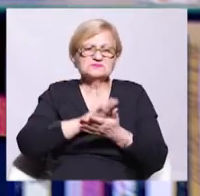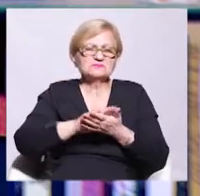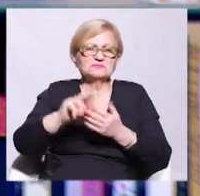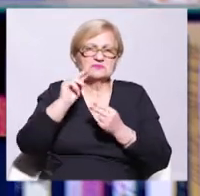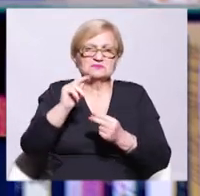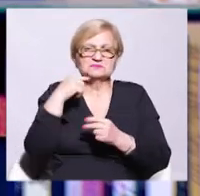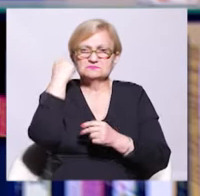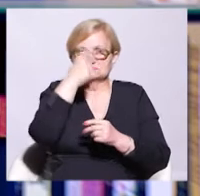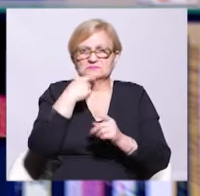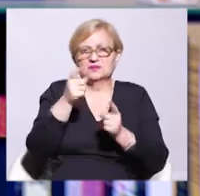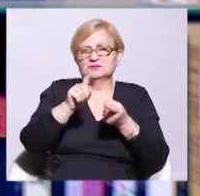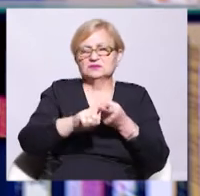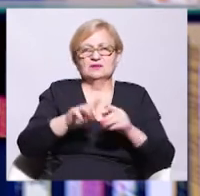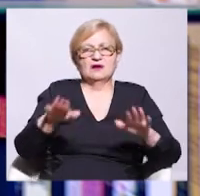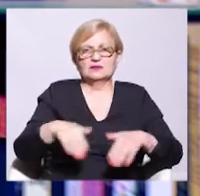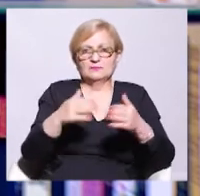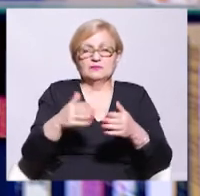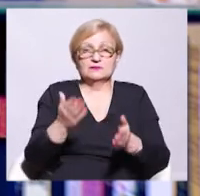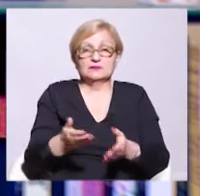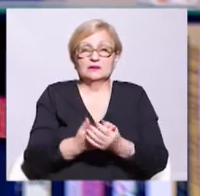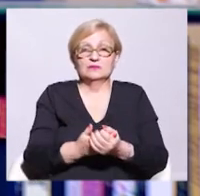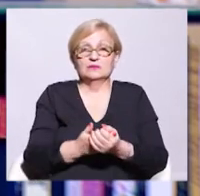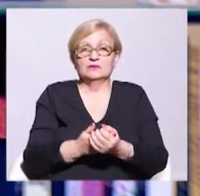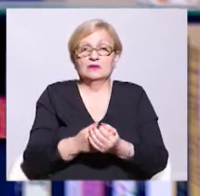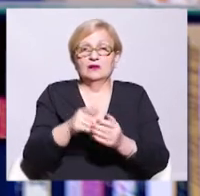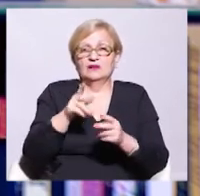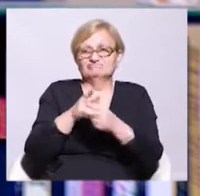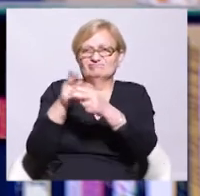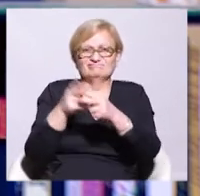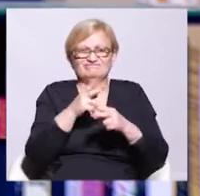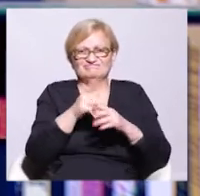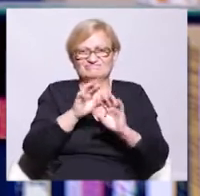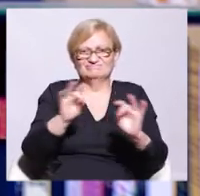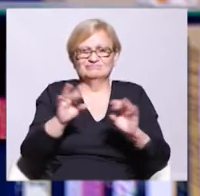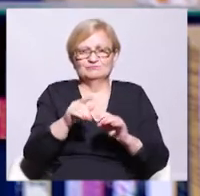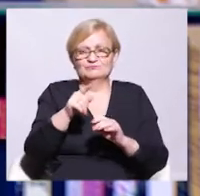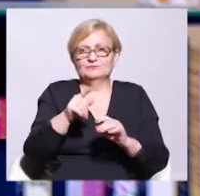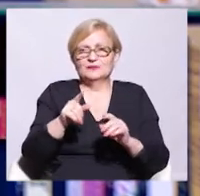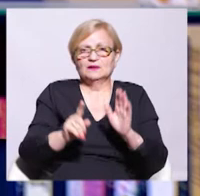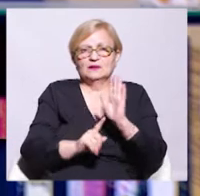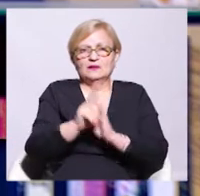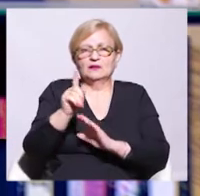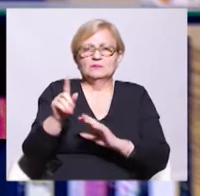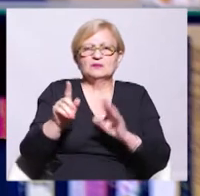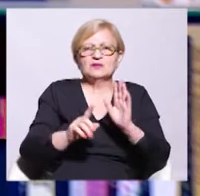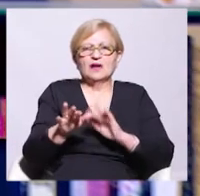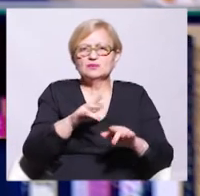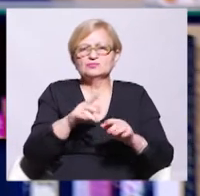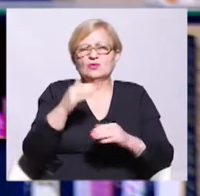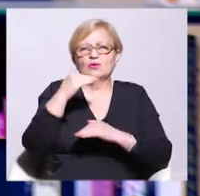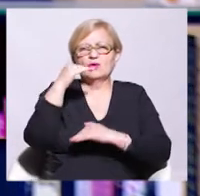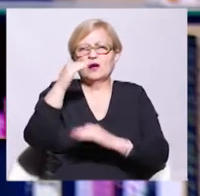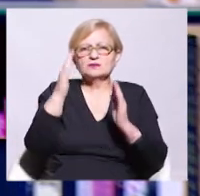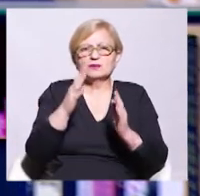წმინდანის გამოსახულებასთან საერთო არაფერი აქვს. ამ მოძრაობას მოყვა წმინდა ხატების ლეწვა და